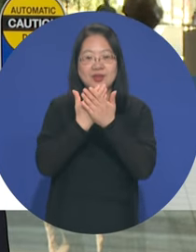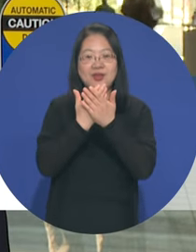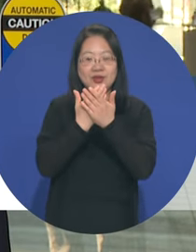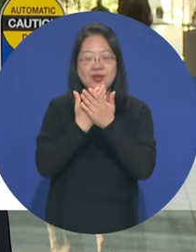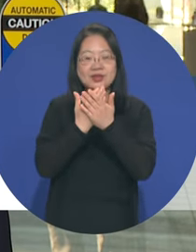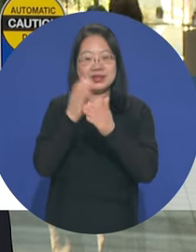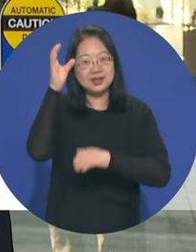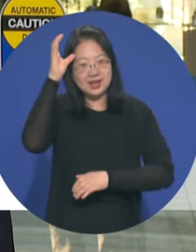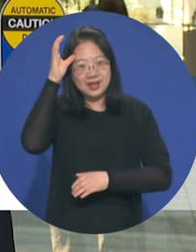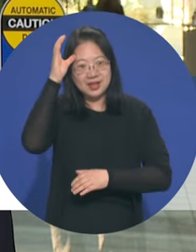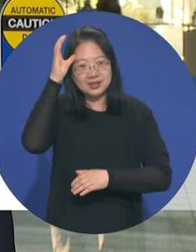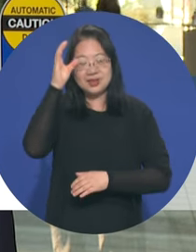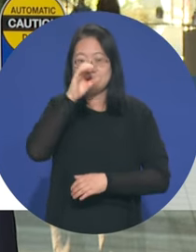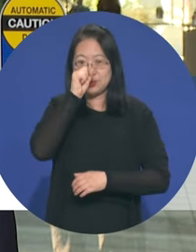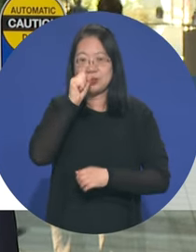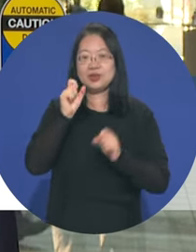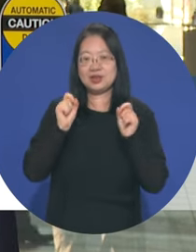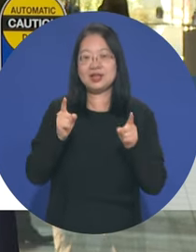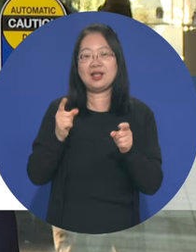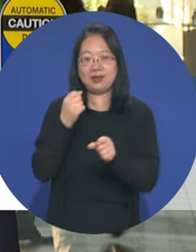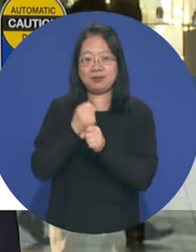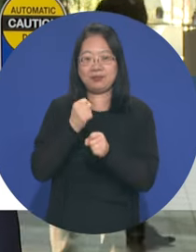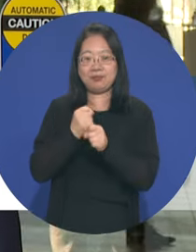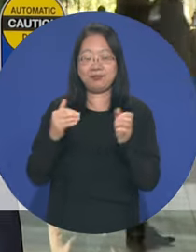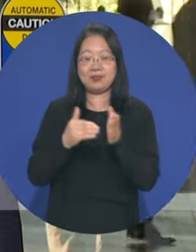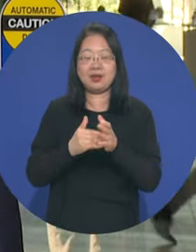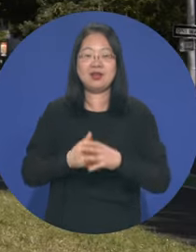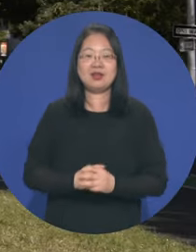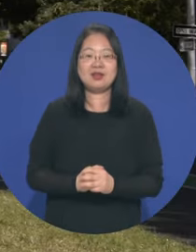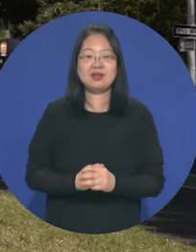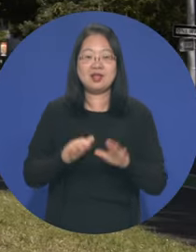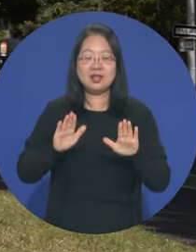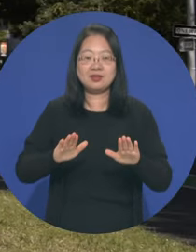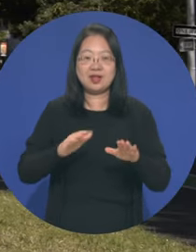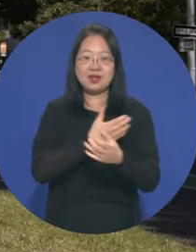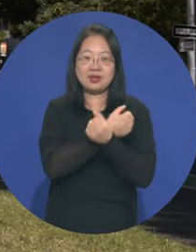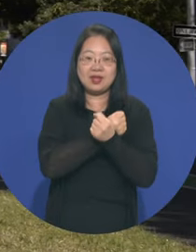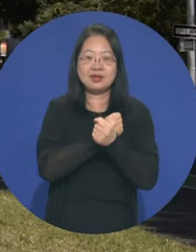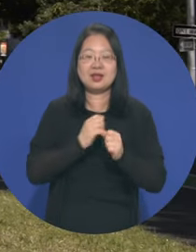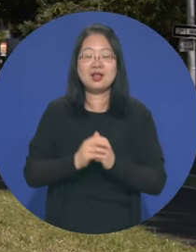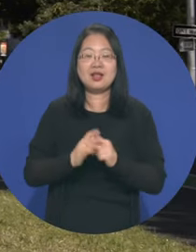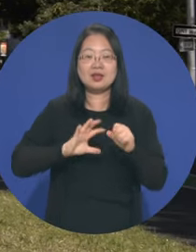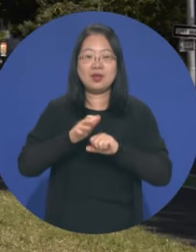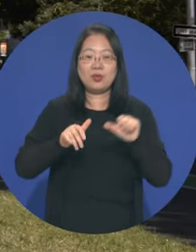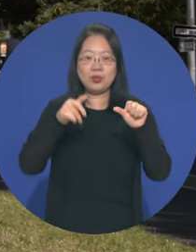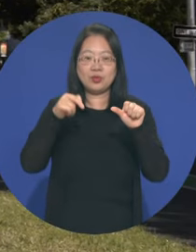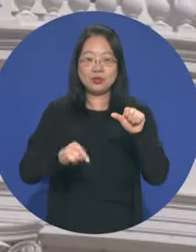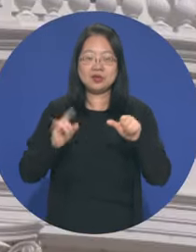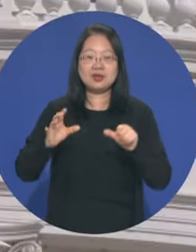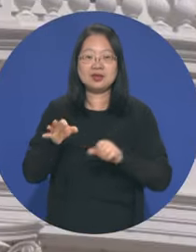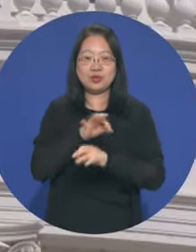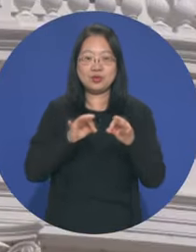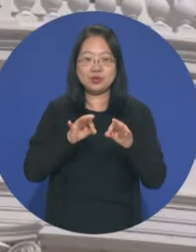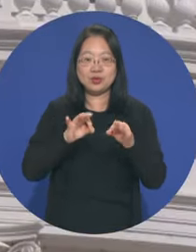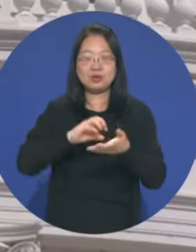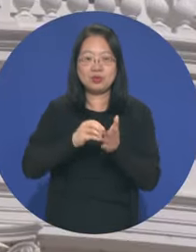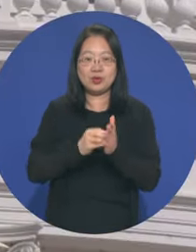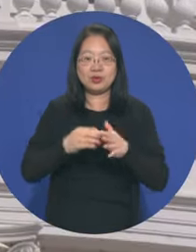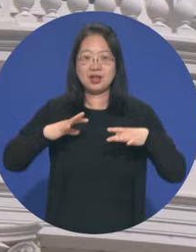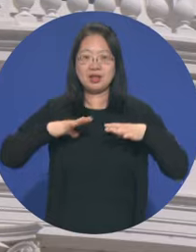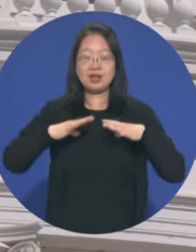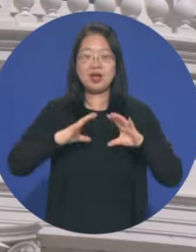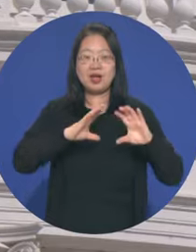발전을 기할 수 있는 좋은 계기가 됐다 이렇게 말씀드리겠습니다. 특히 이번 협약은 세계 5위의 경제 규모를